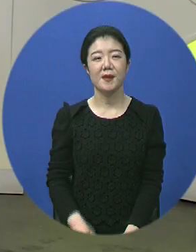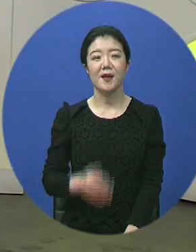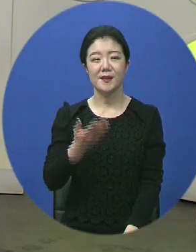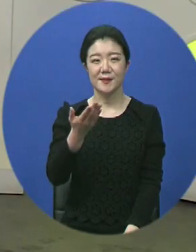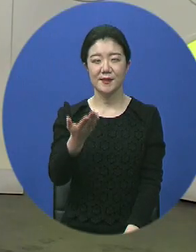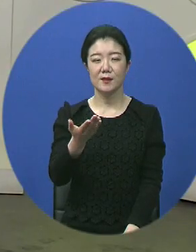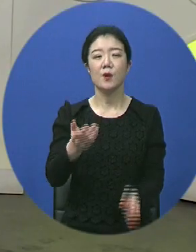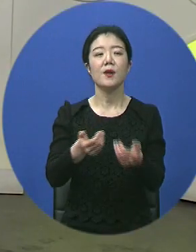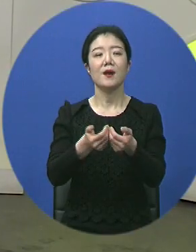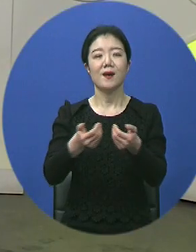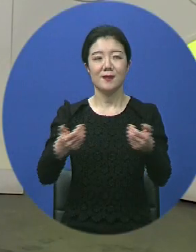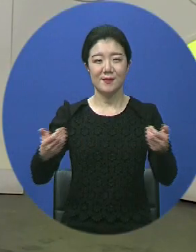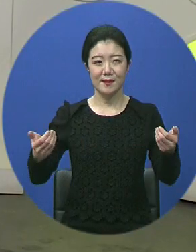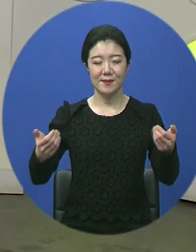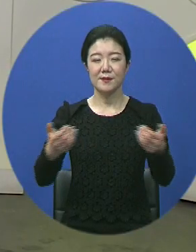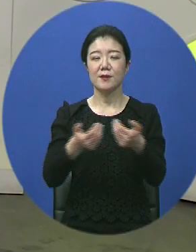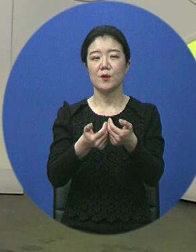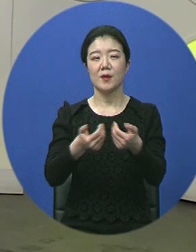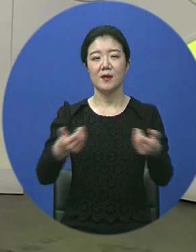당신이